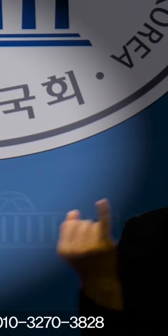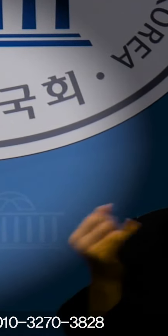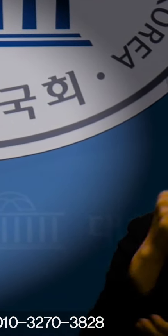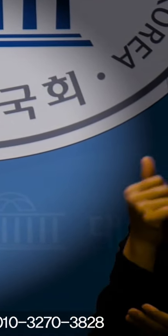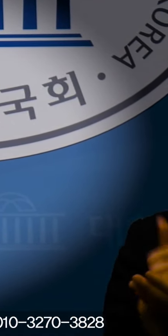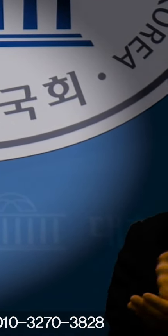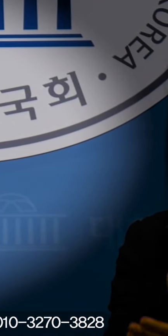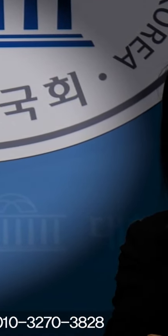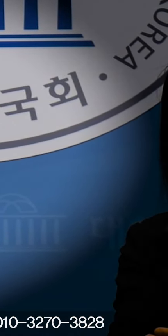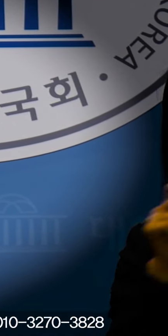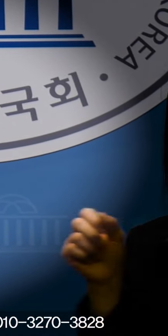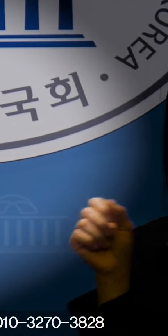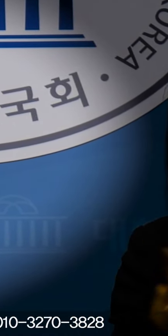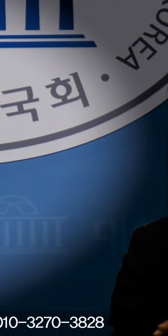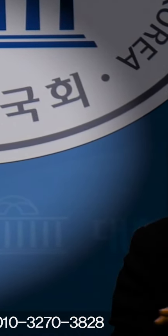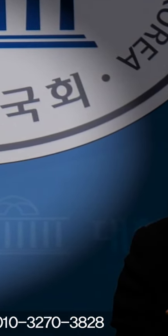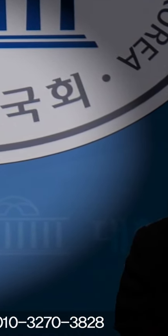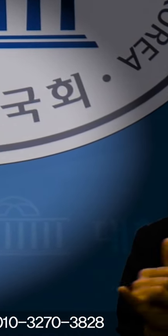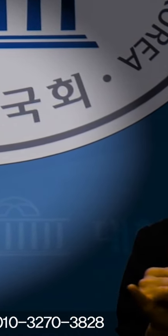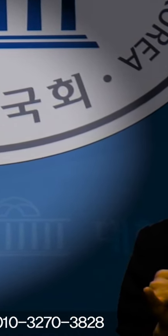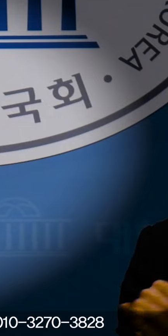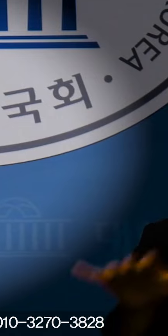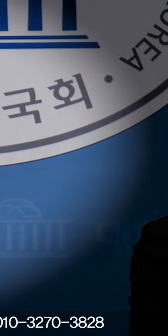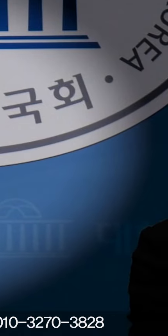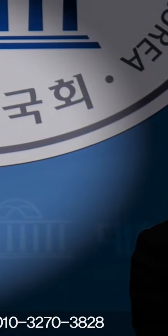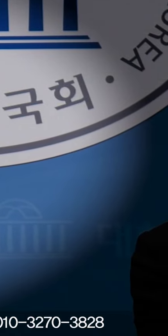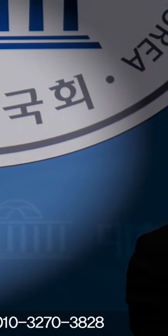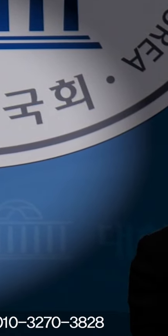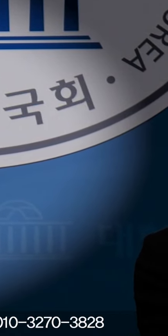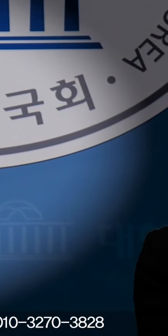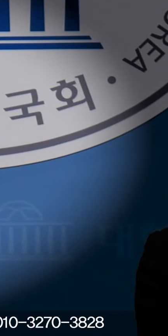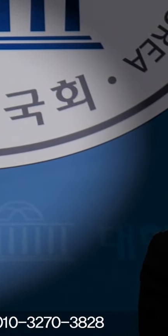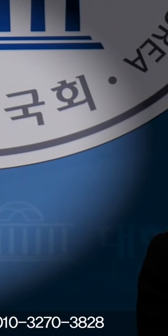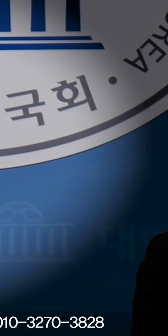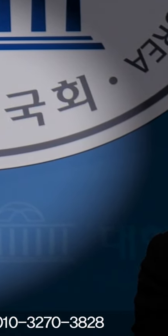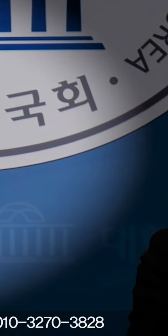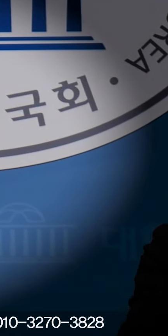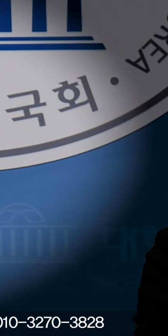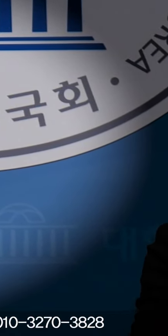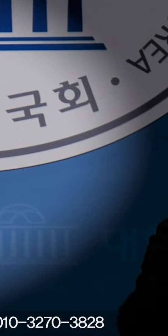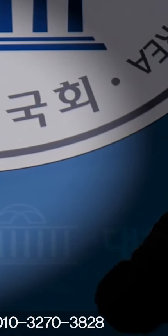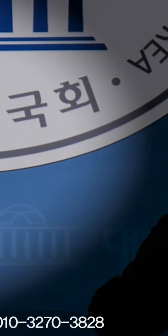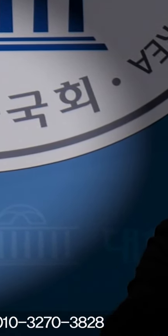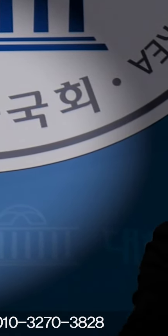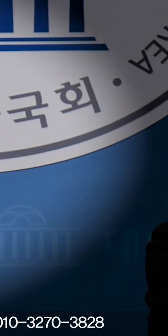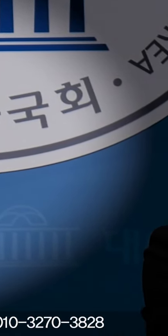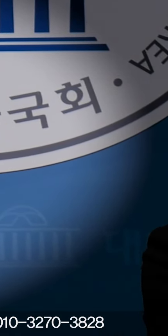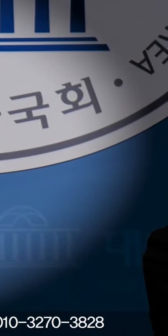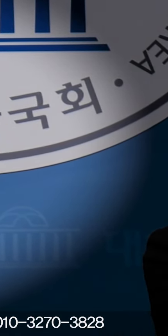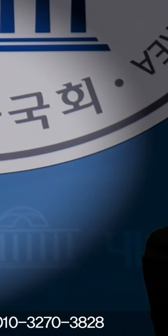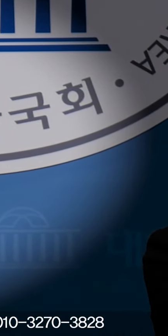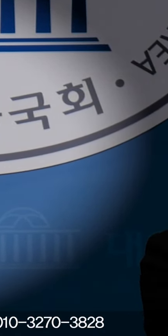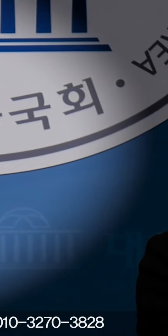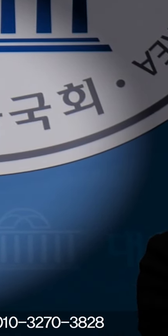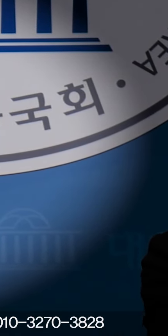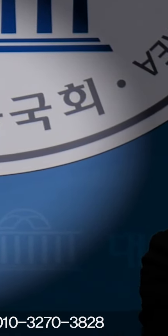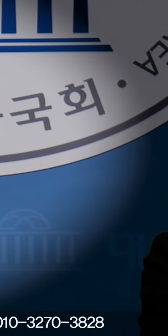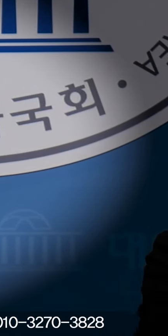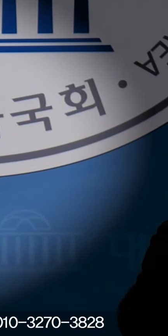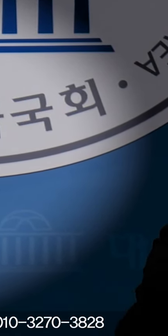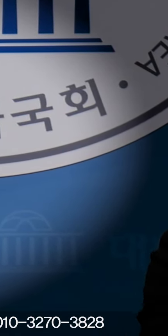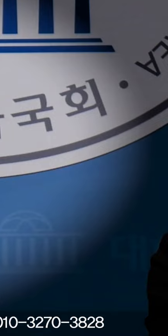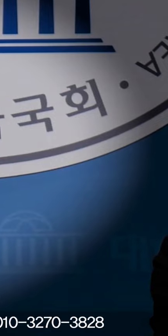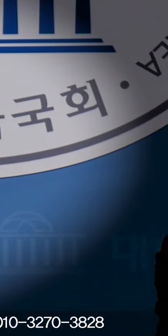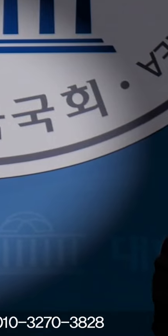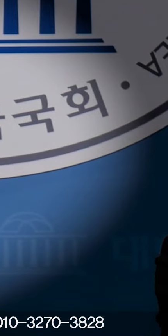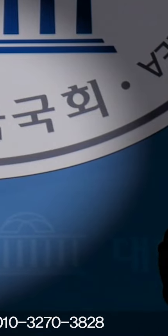범죄 은폐 공범들을 탄핵하겠습니다. 심우정 검찰총장, 이창수 중앙지검장